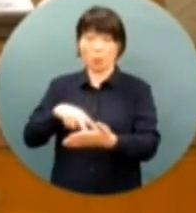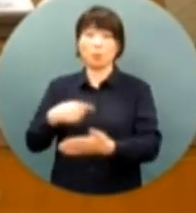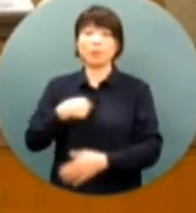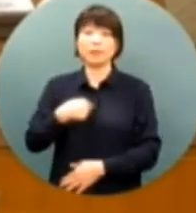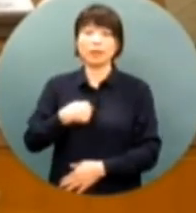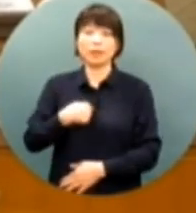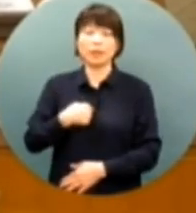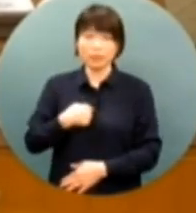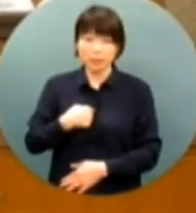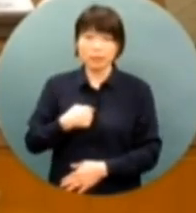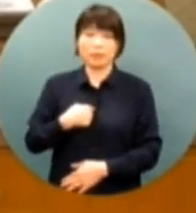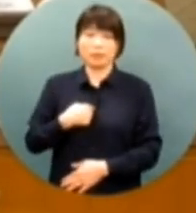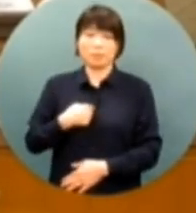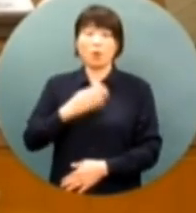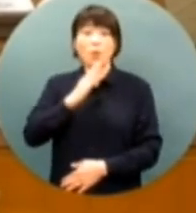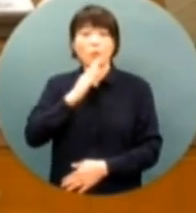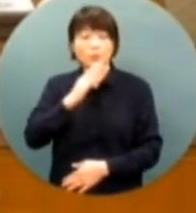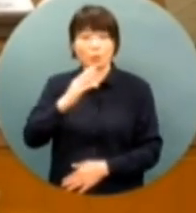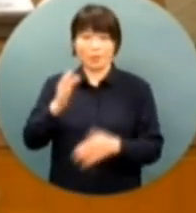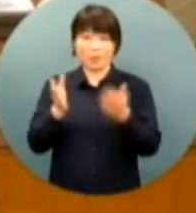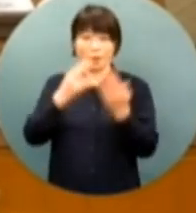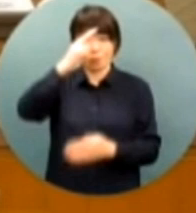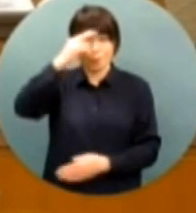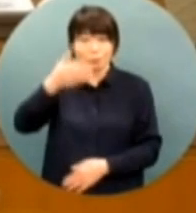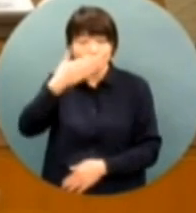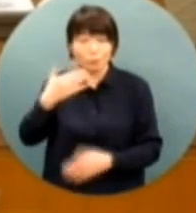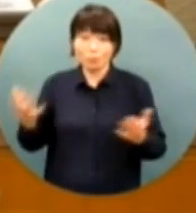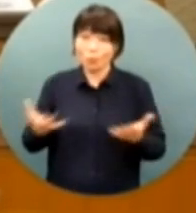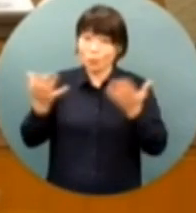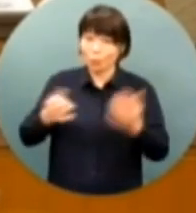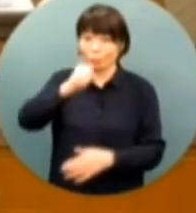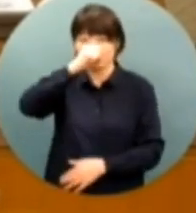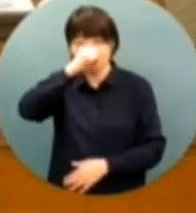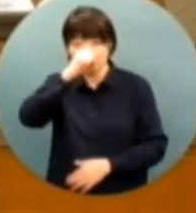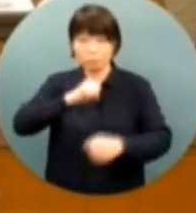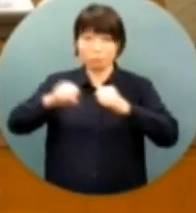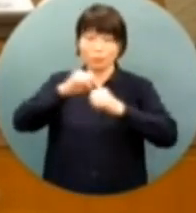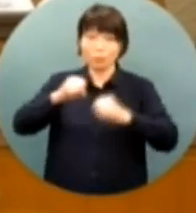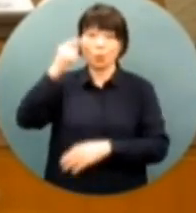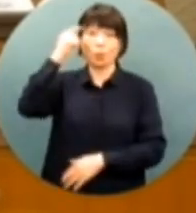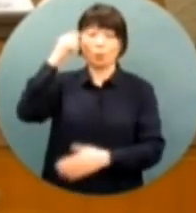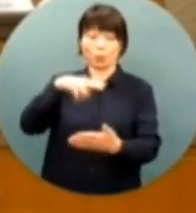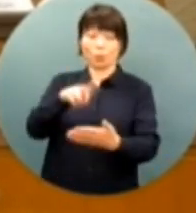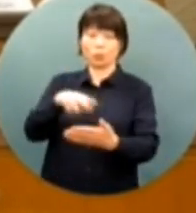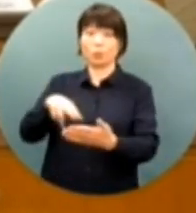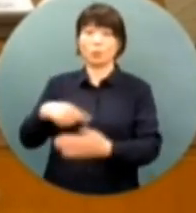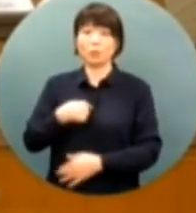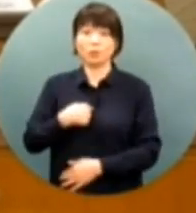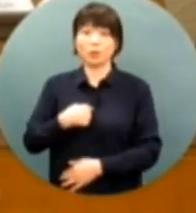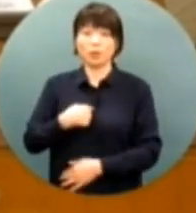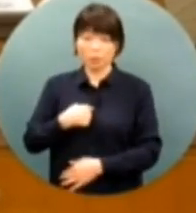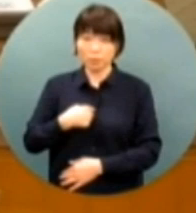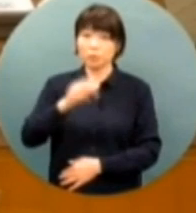き非常に給食を盛り上げる、活動だったというふうに当時は思いました。それでその